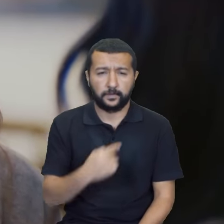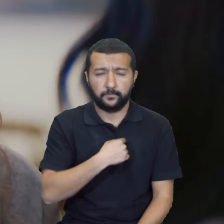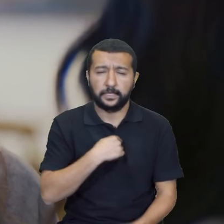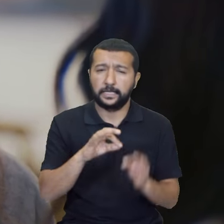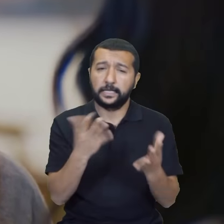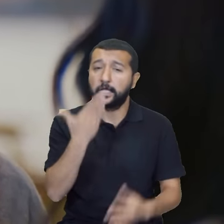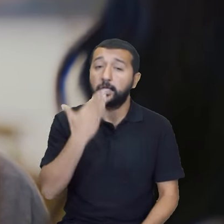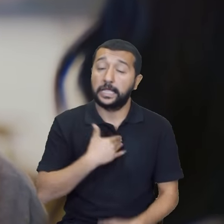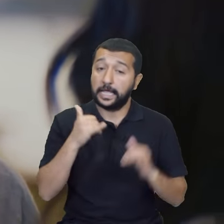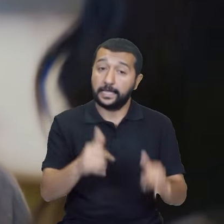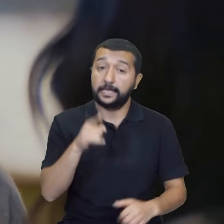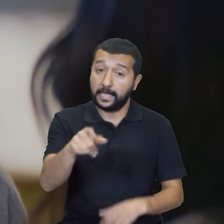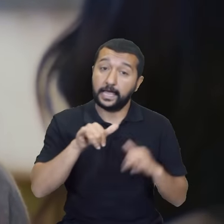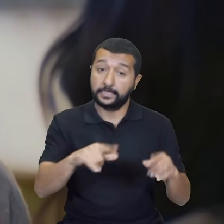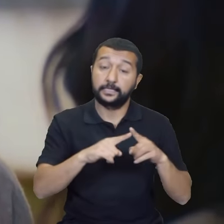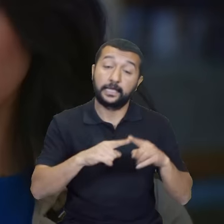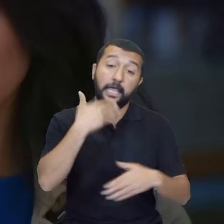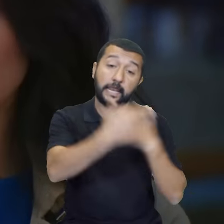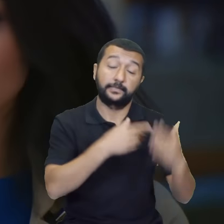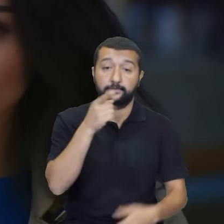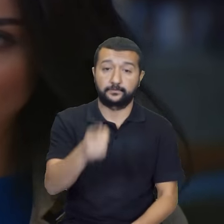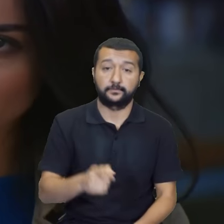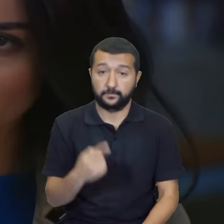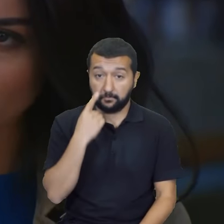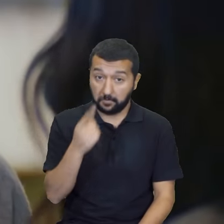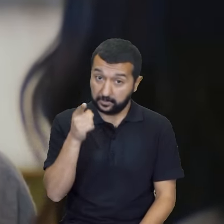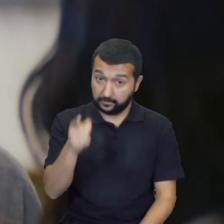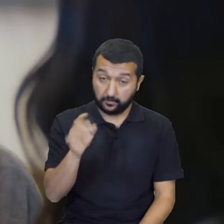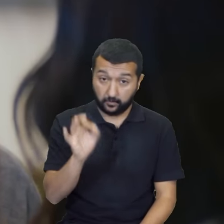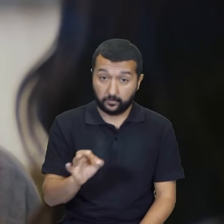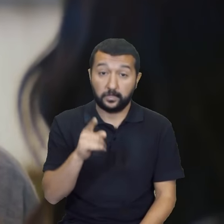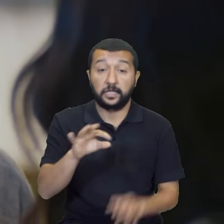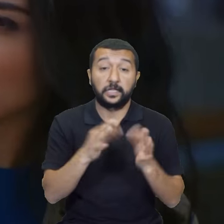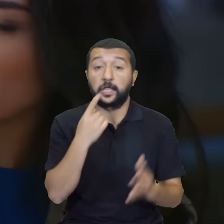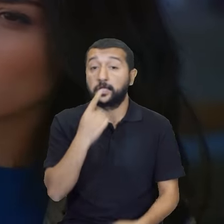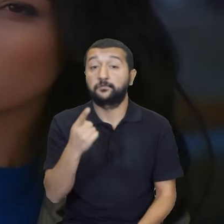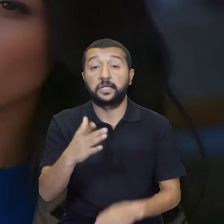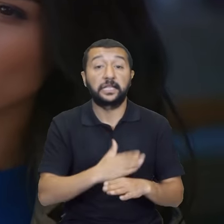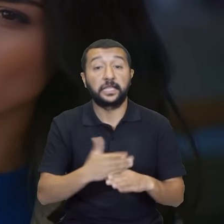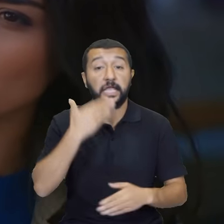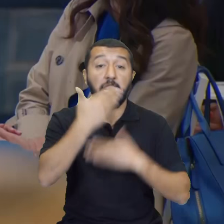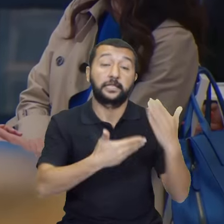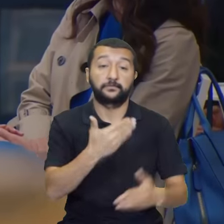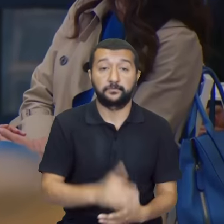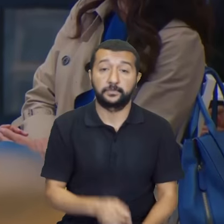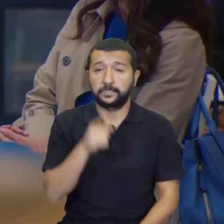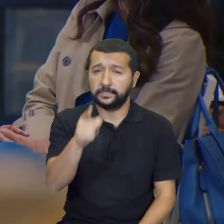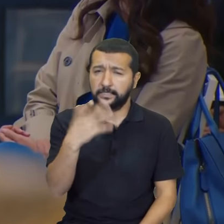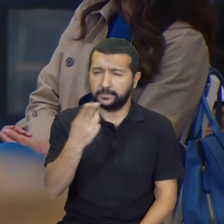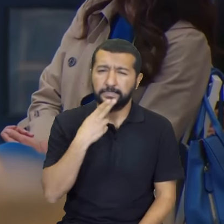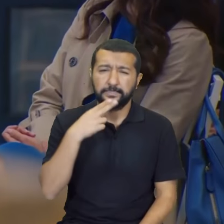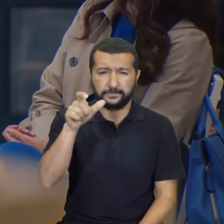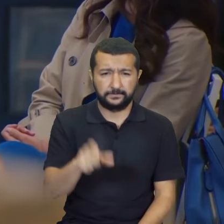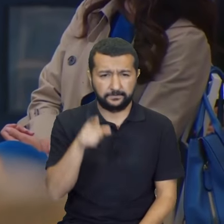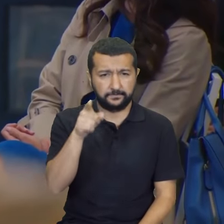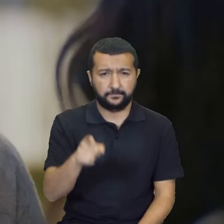Bana ne söylediysen gidip aynısını Tarık'a anlatacaksın. Bak sen. Ne söylemişim de neyi anlatacakmışım? Sen nasıl bir